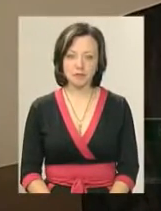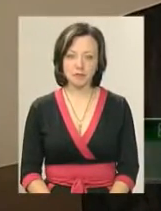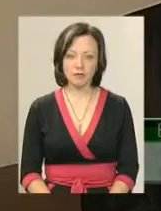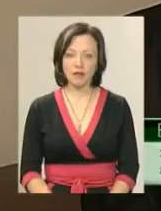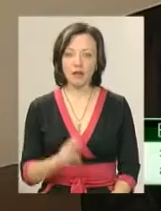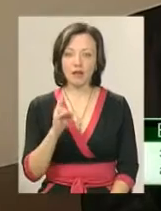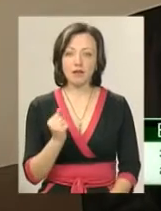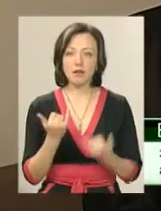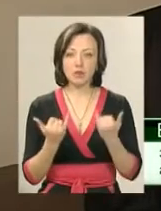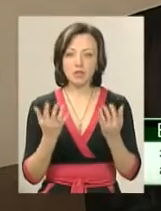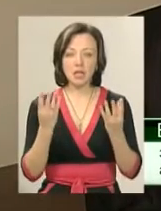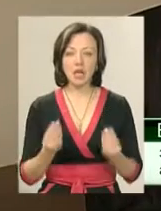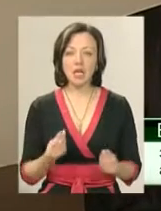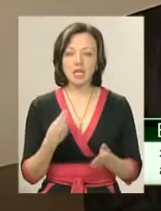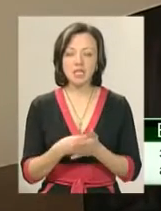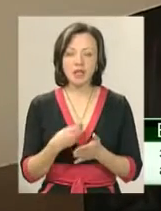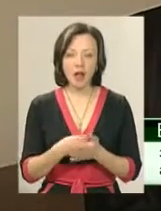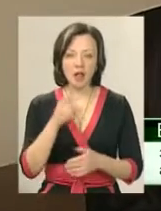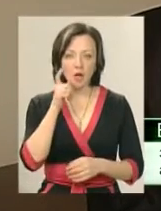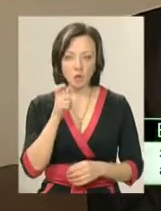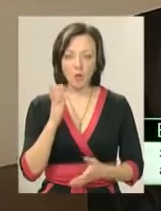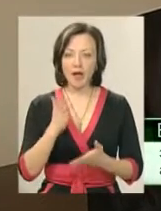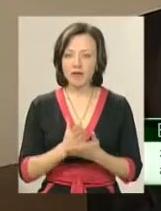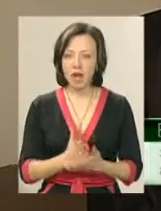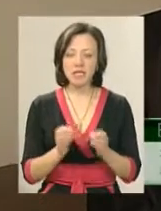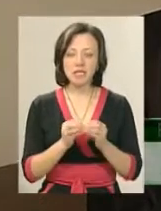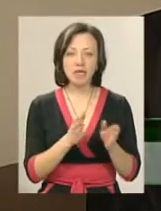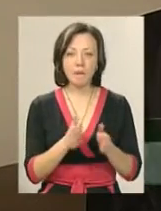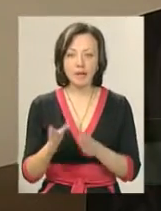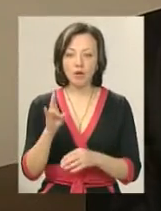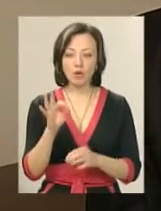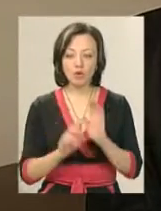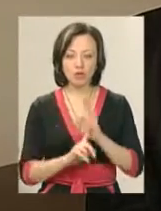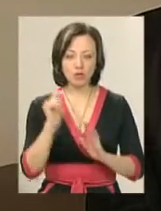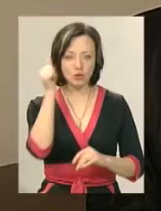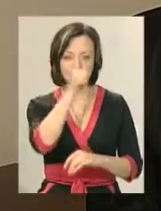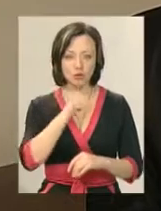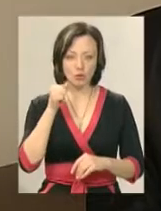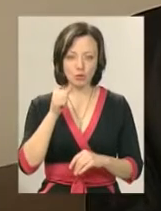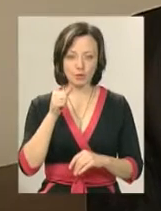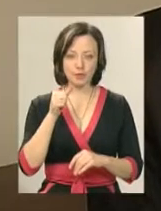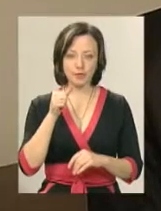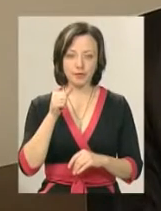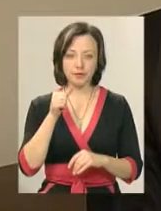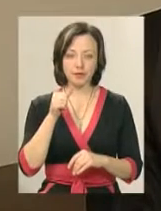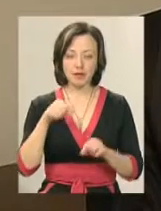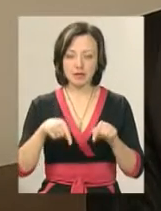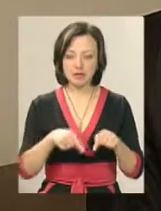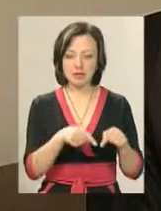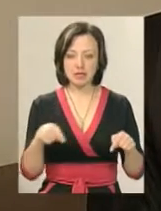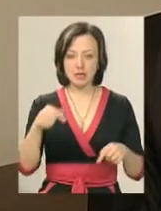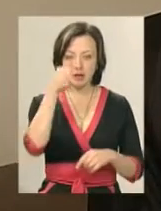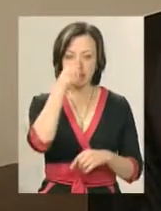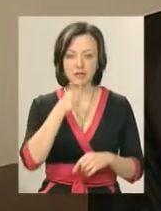ціна на цукор є стабільною, але з початку року за цих місяць